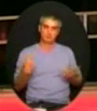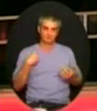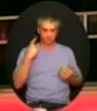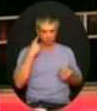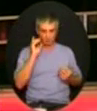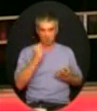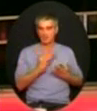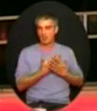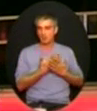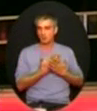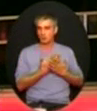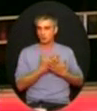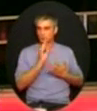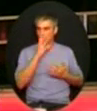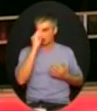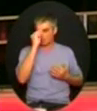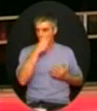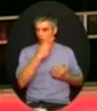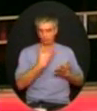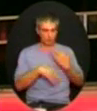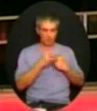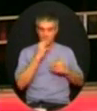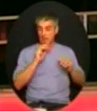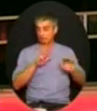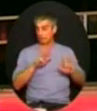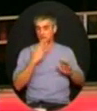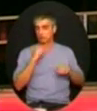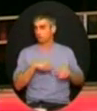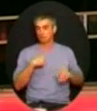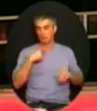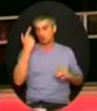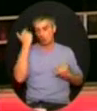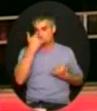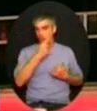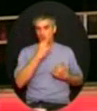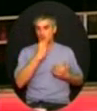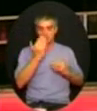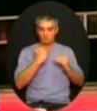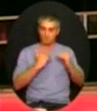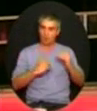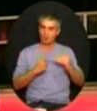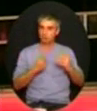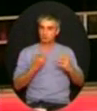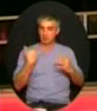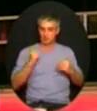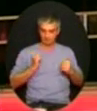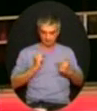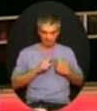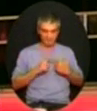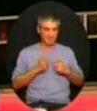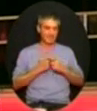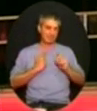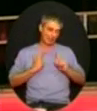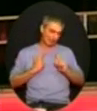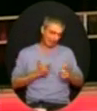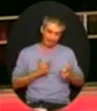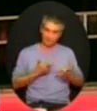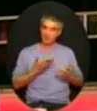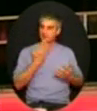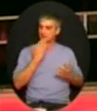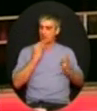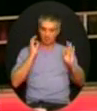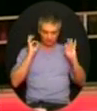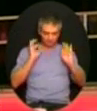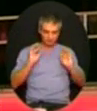ושמענו גם עדות של בחור שעלה בגיל 9 לארץ, אם אני לא טועה, אפילו בגיל צעיר יותר, שירת בצבא ביחידה קרבית,